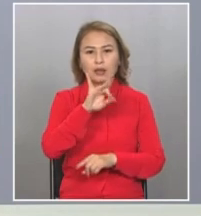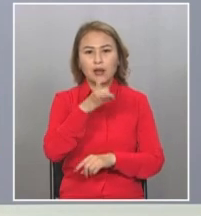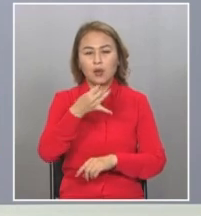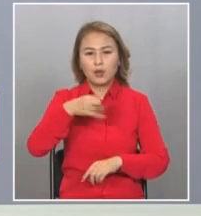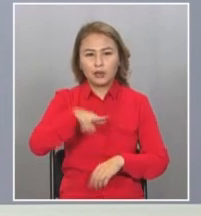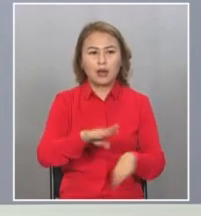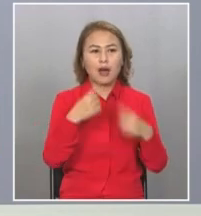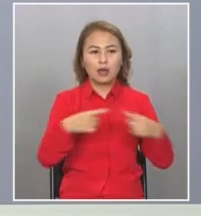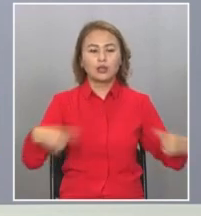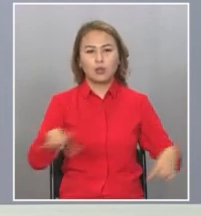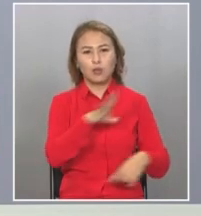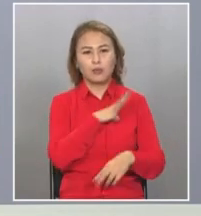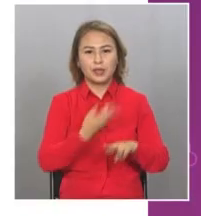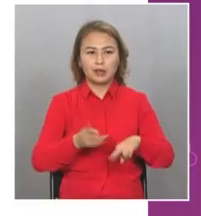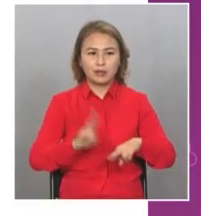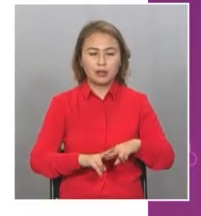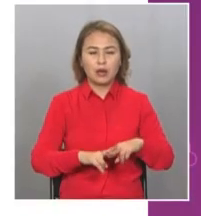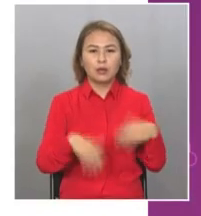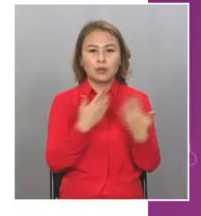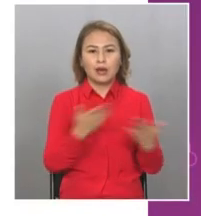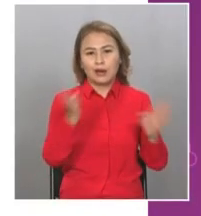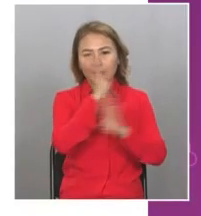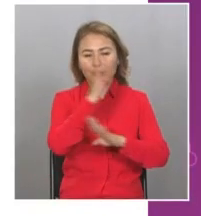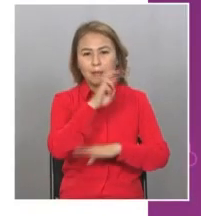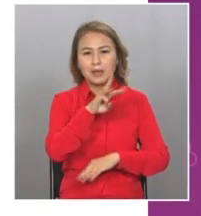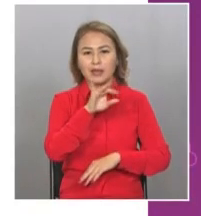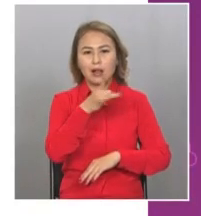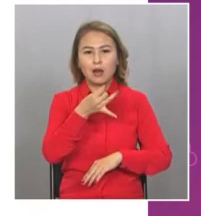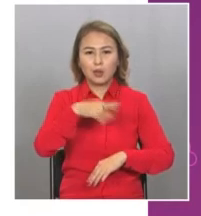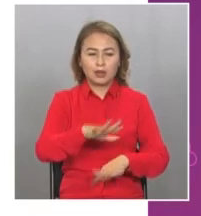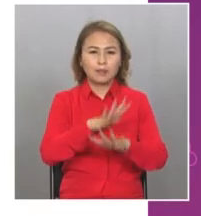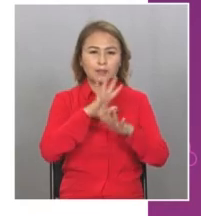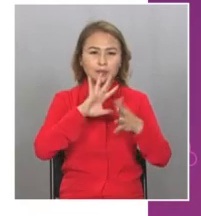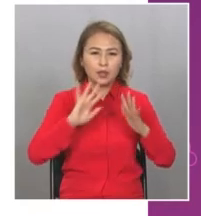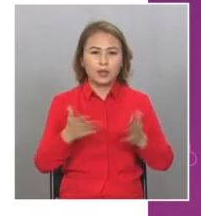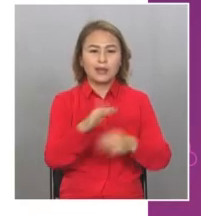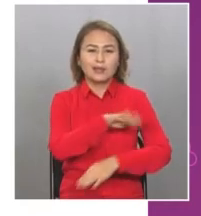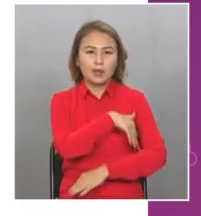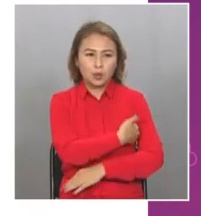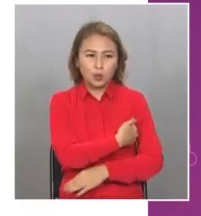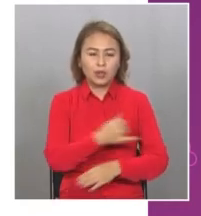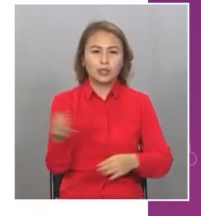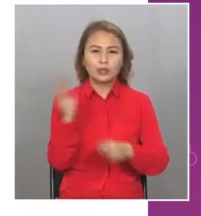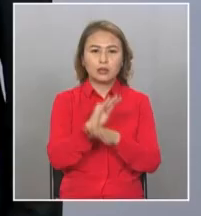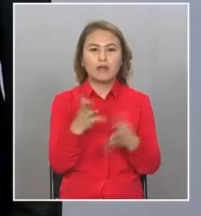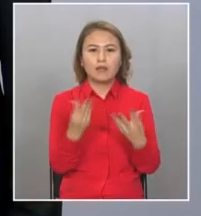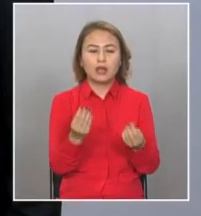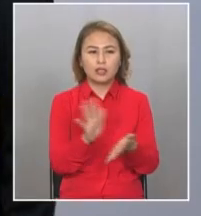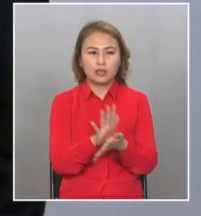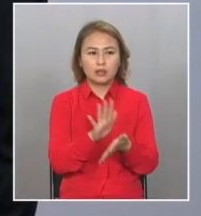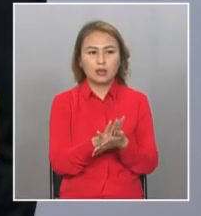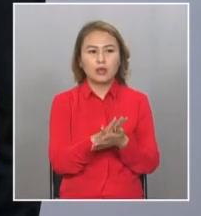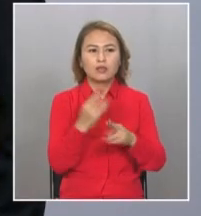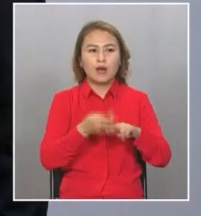элементтері әртүрлі болып келеді. Негізгі климаттың метеорологиялық элементтері ол температура және ылғал. Ал